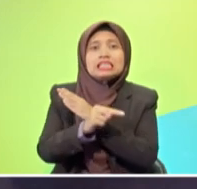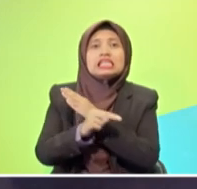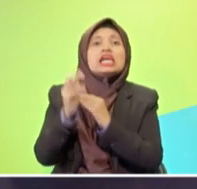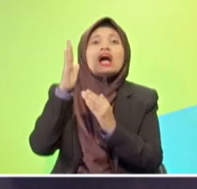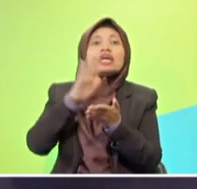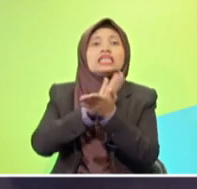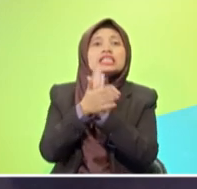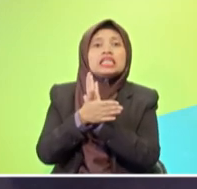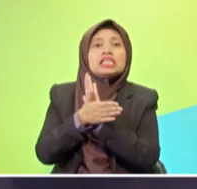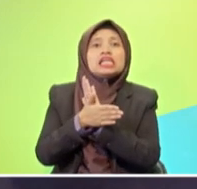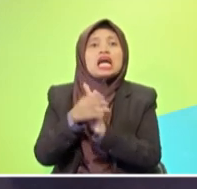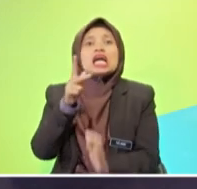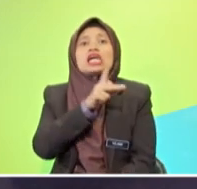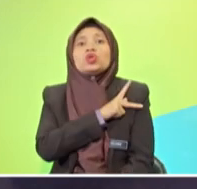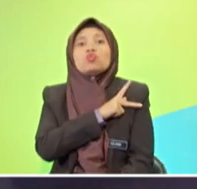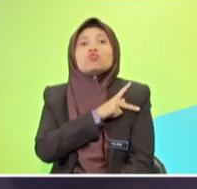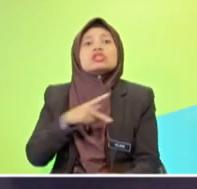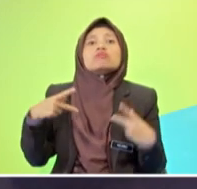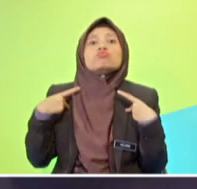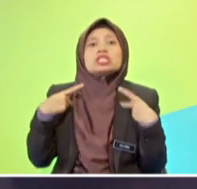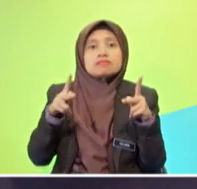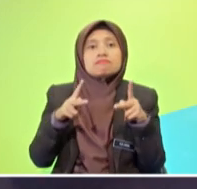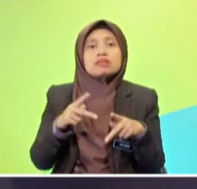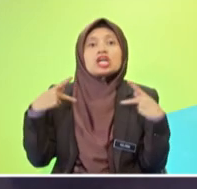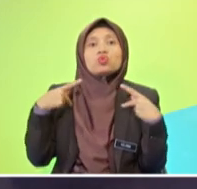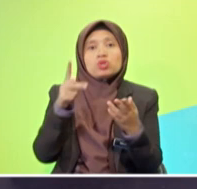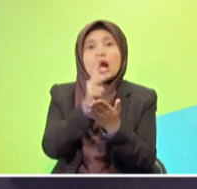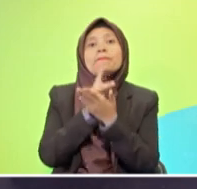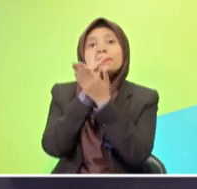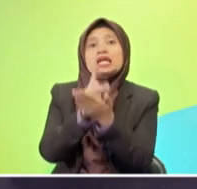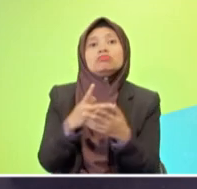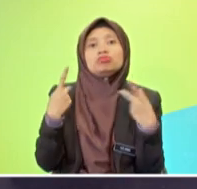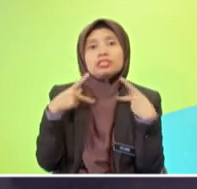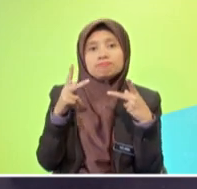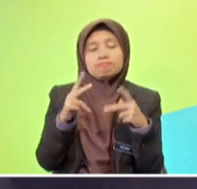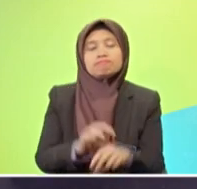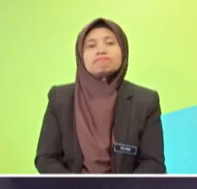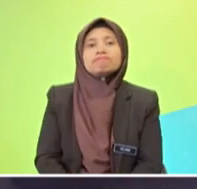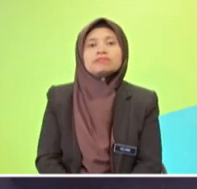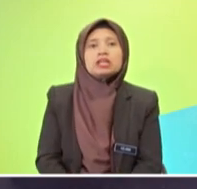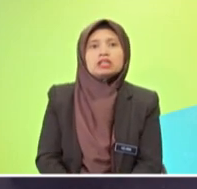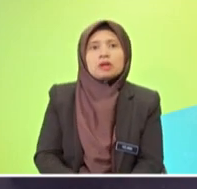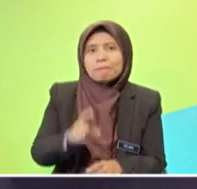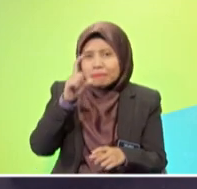juragan terpaksa memberi tiga buah kapal kepada raja Pak Belalang